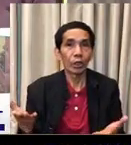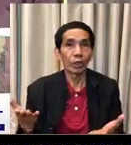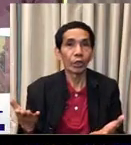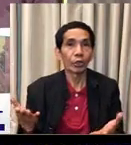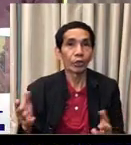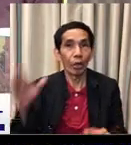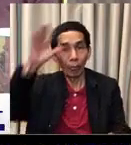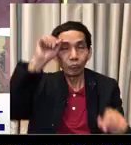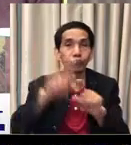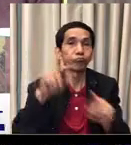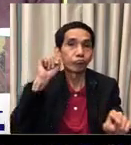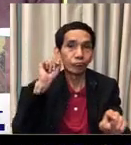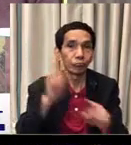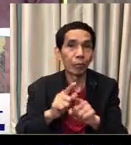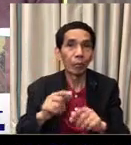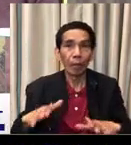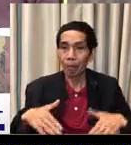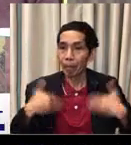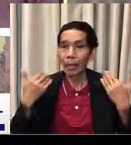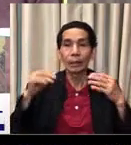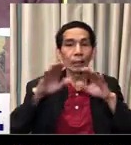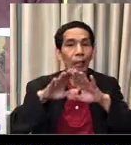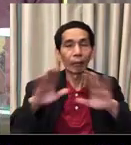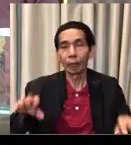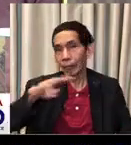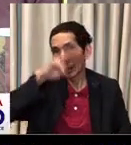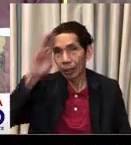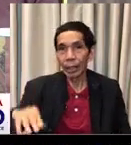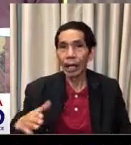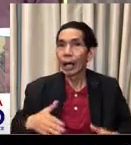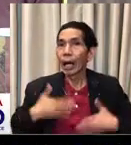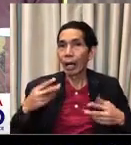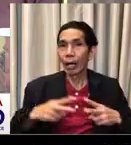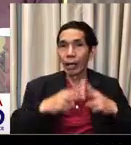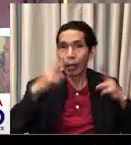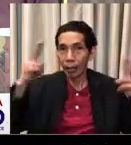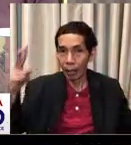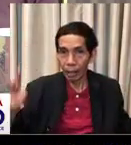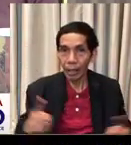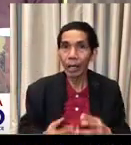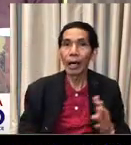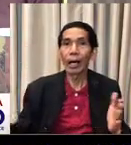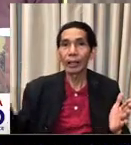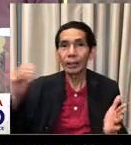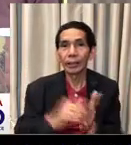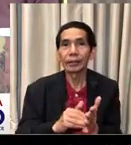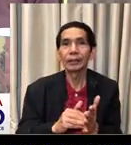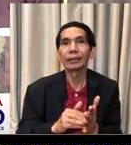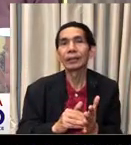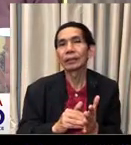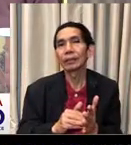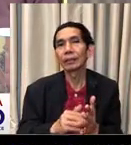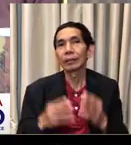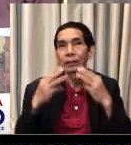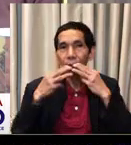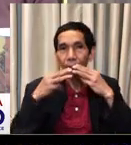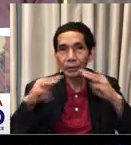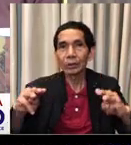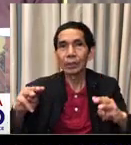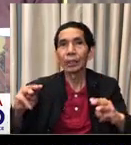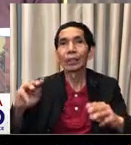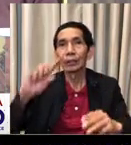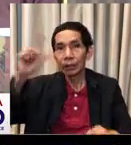mga kapatid na mga batang Maynila. So, happy Valentine's at ulitin namin ang mensahe po